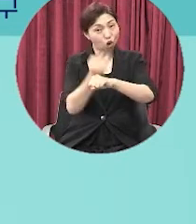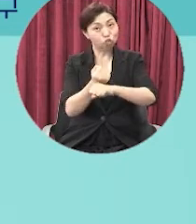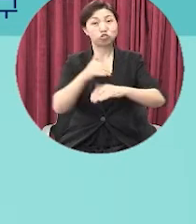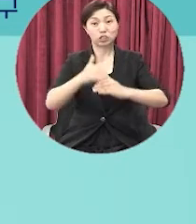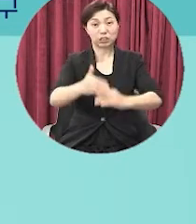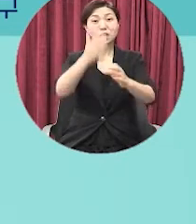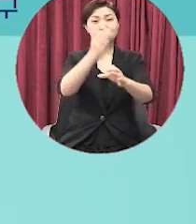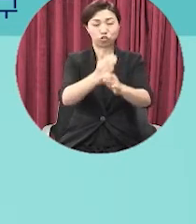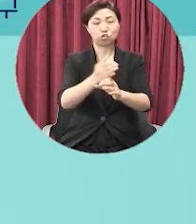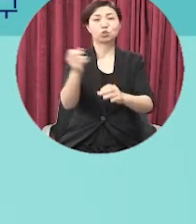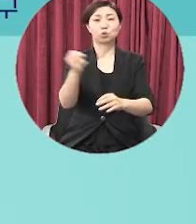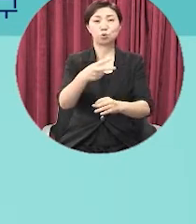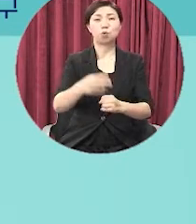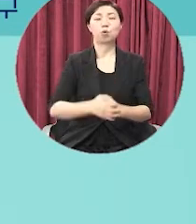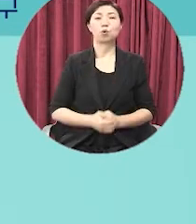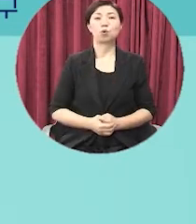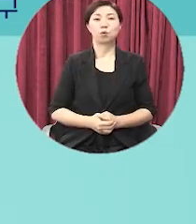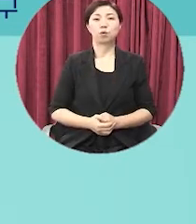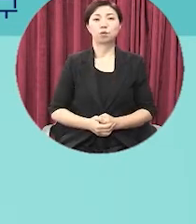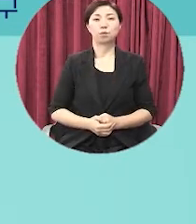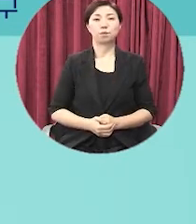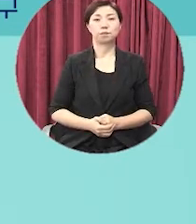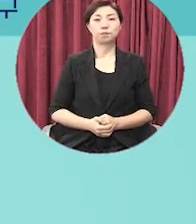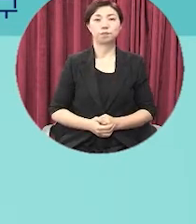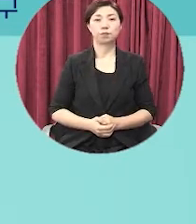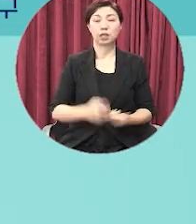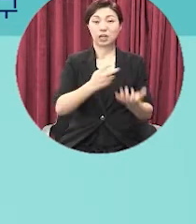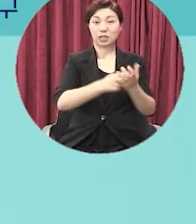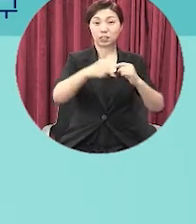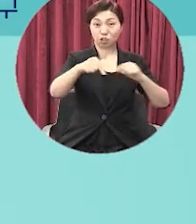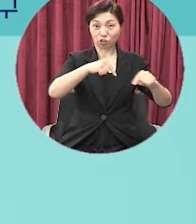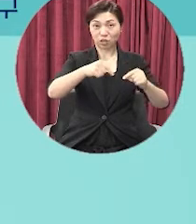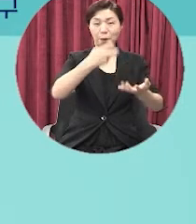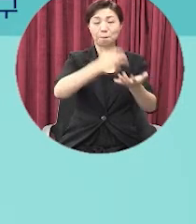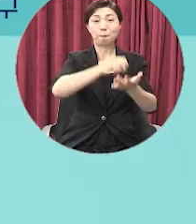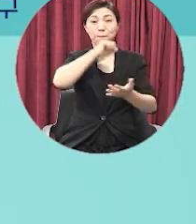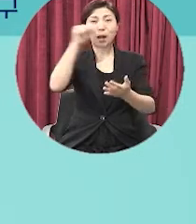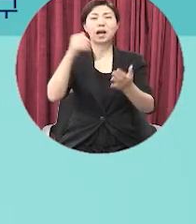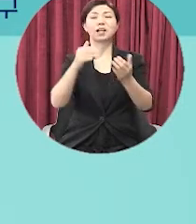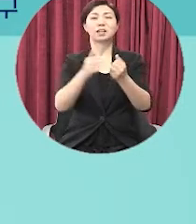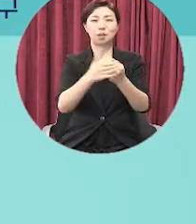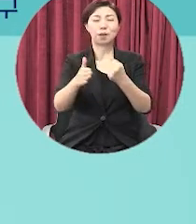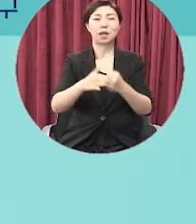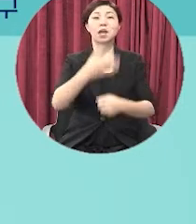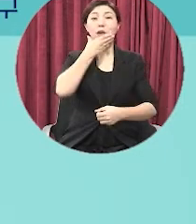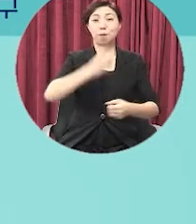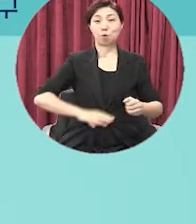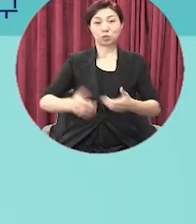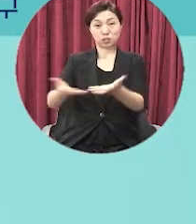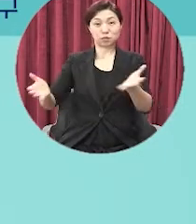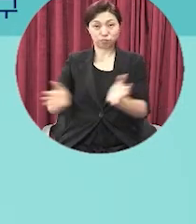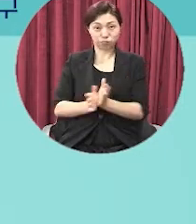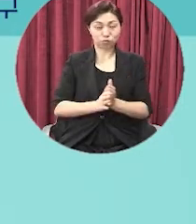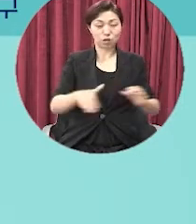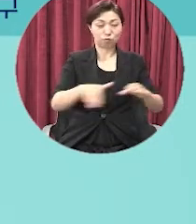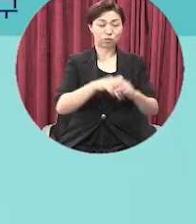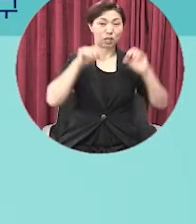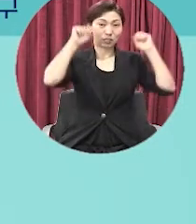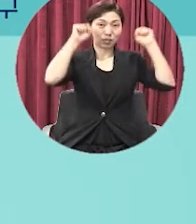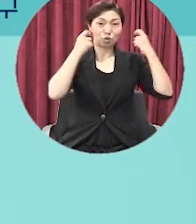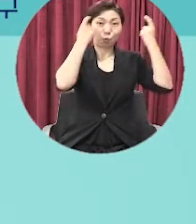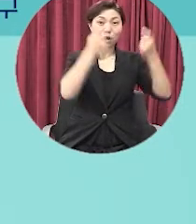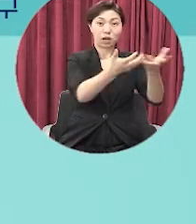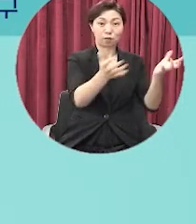아 이 제도가 통화가 되서 복지 후 아 문체부 아 또 뭐